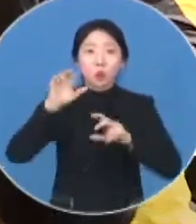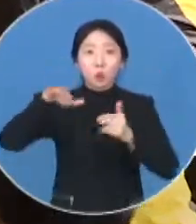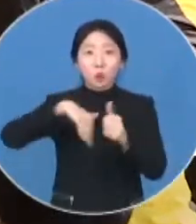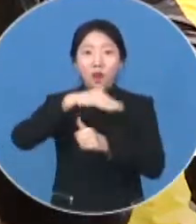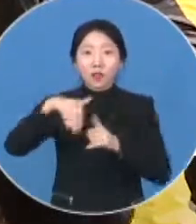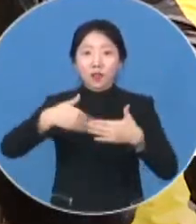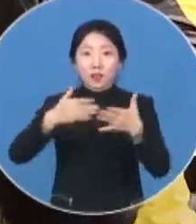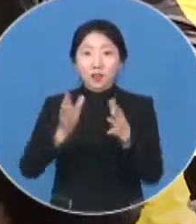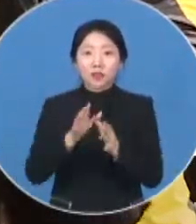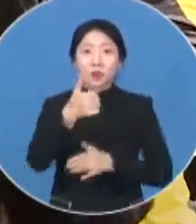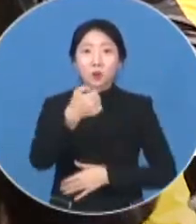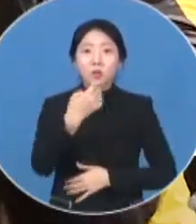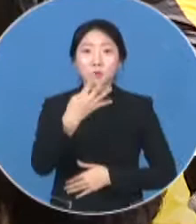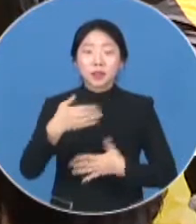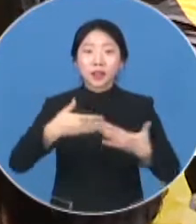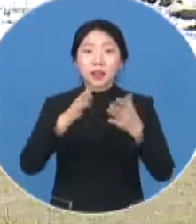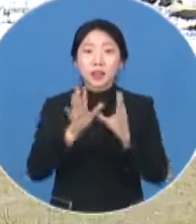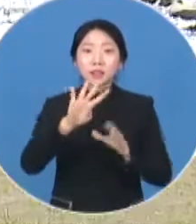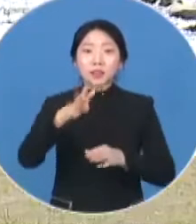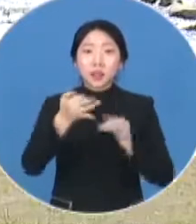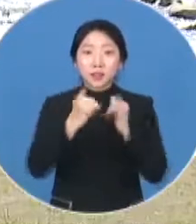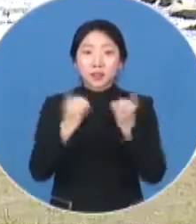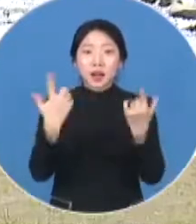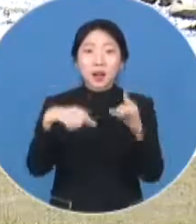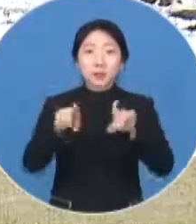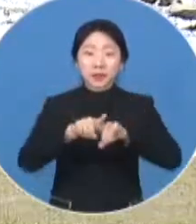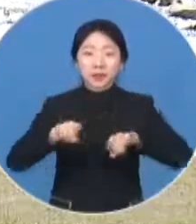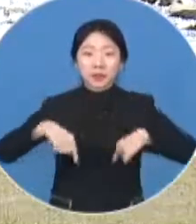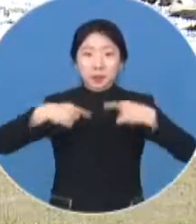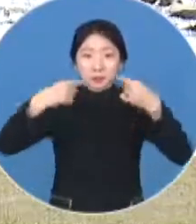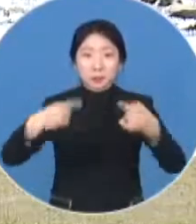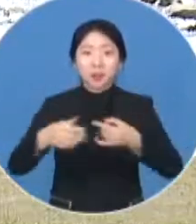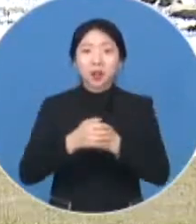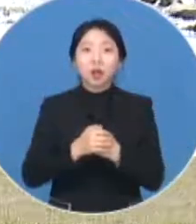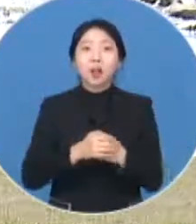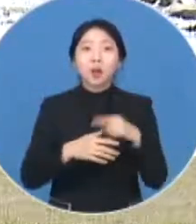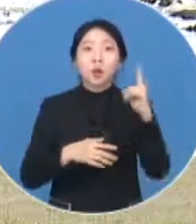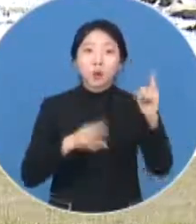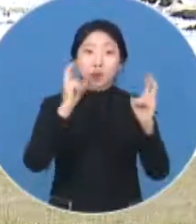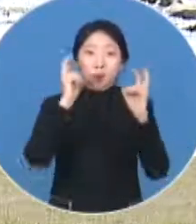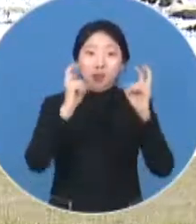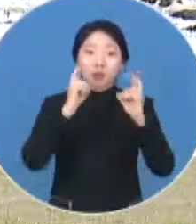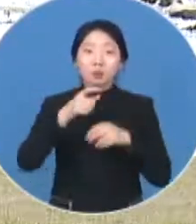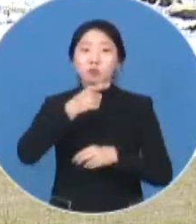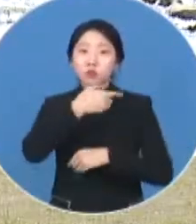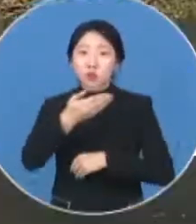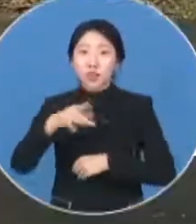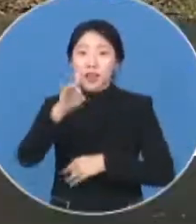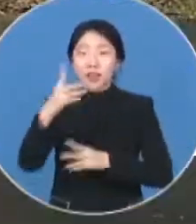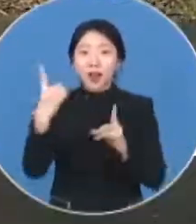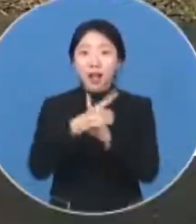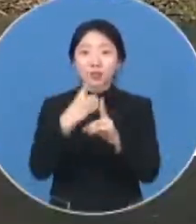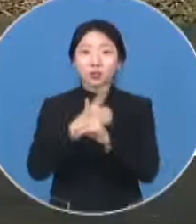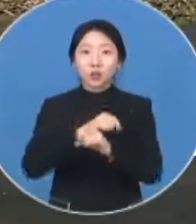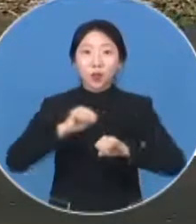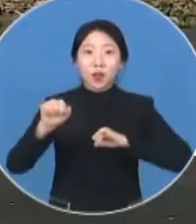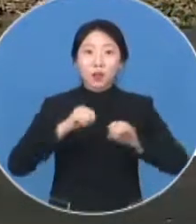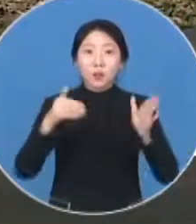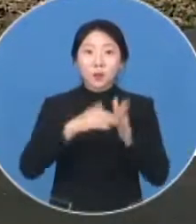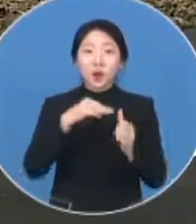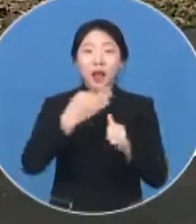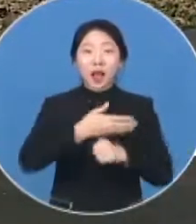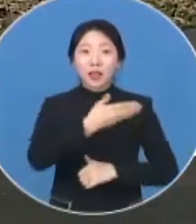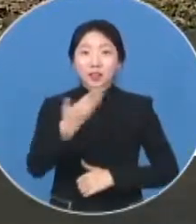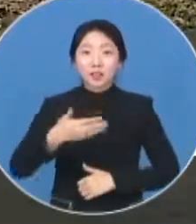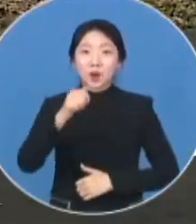환경단체 등 54개 단체에서 400여 명이 함께한 가운데 일사 일하천 각국의 정화 활동이 펼쳐져 안양천과